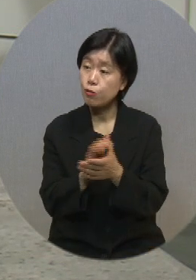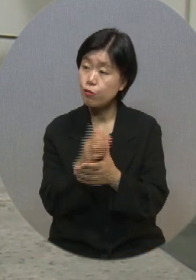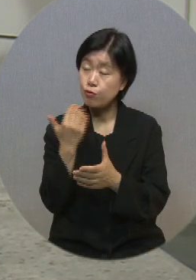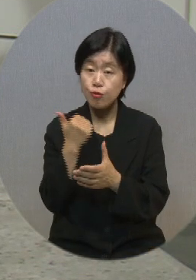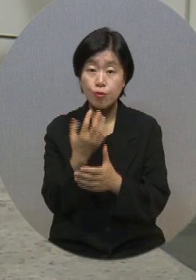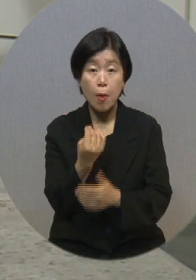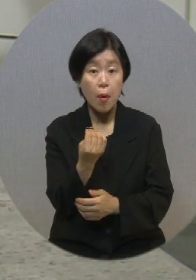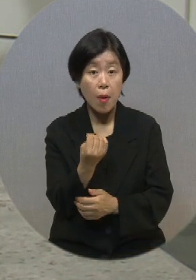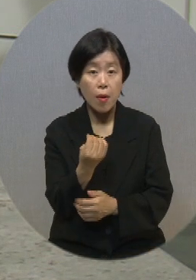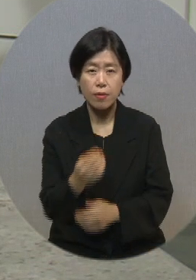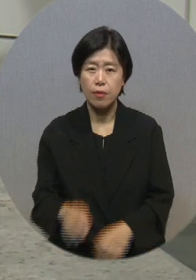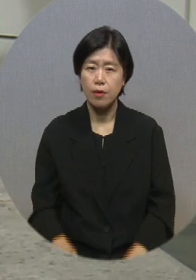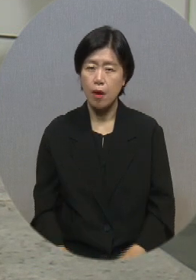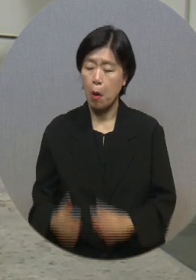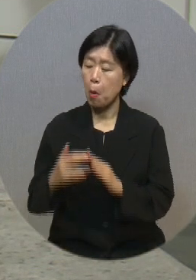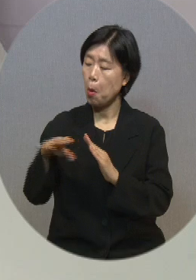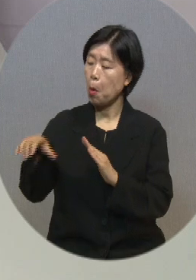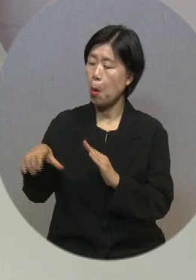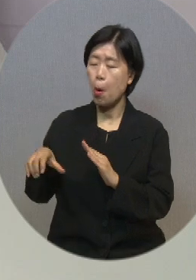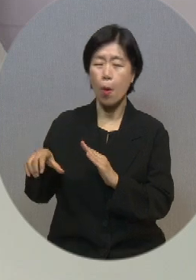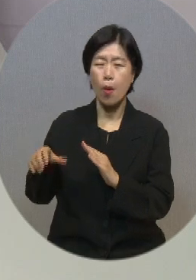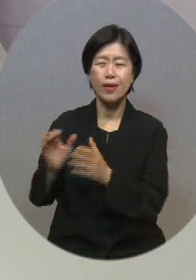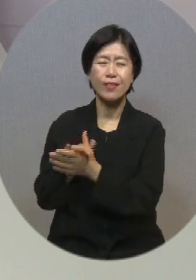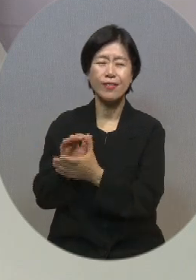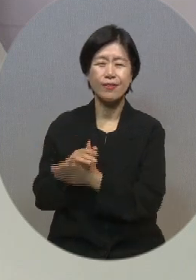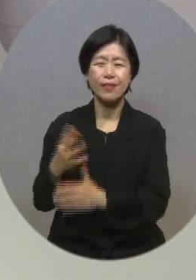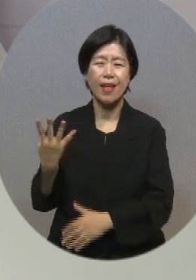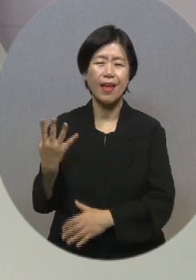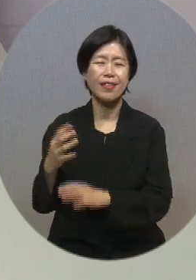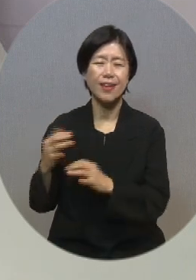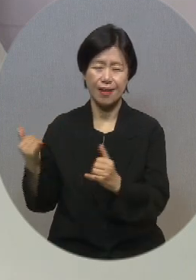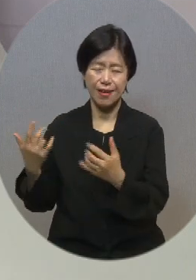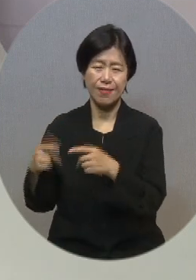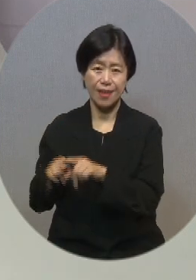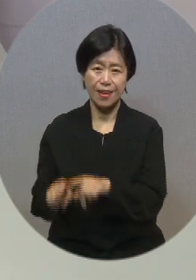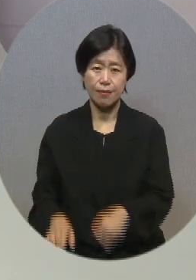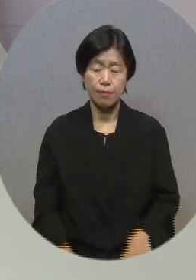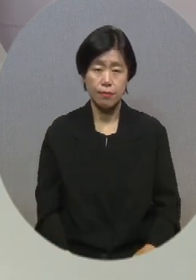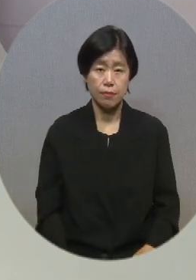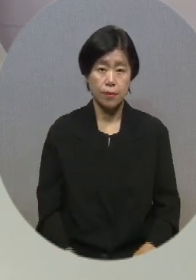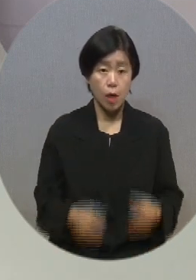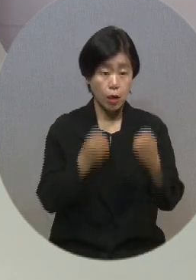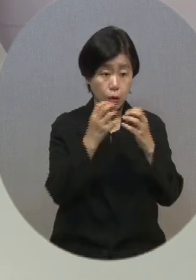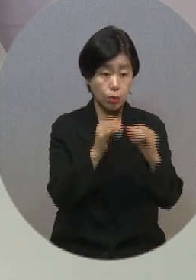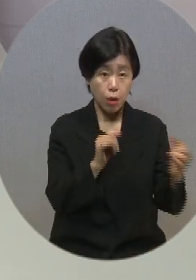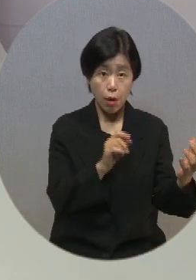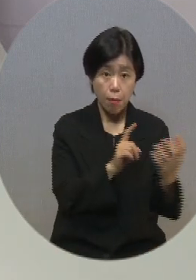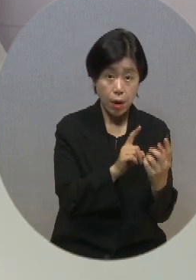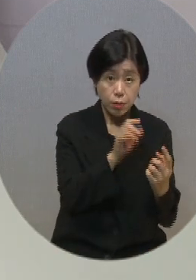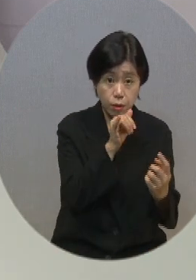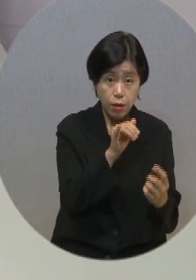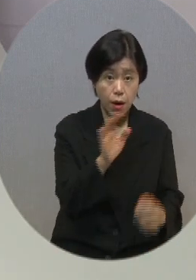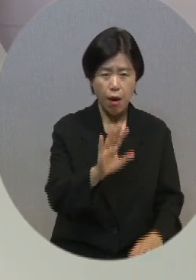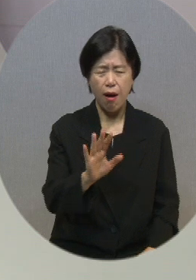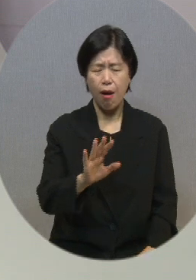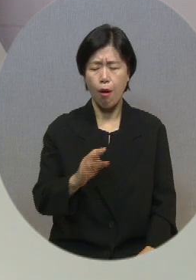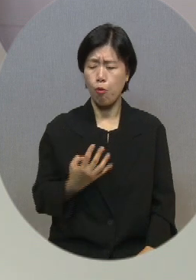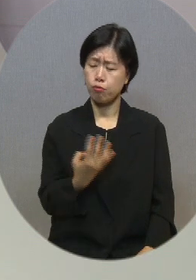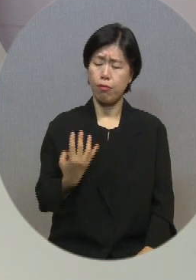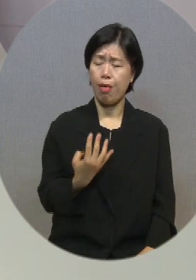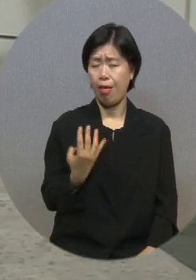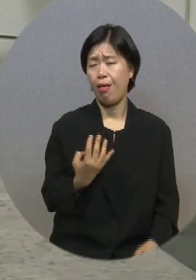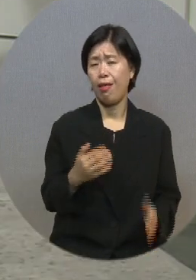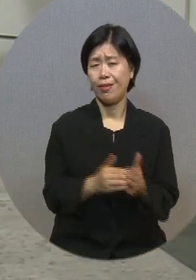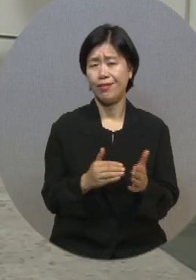친구니까 한 네 사람. 네. 그러면 거기서 뭐 또 다른 친구를 사귀거나? 아무 그런 거 없죠. 그냥 우리끼리 신나게